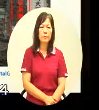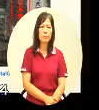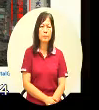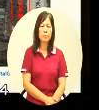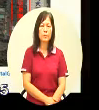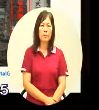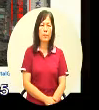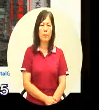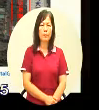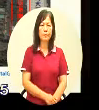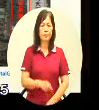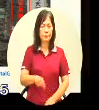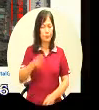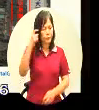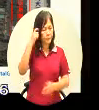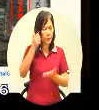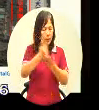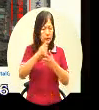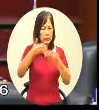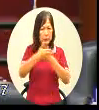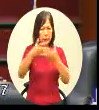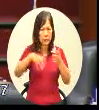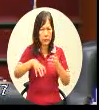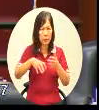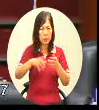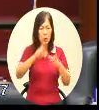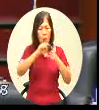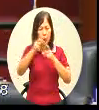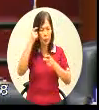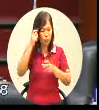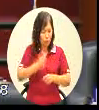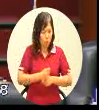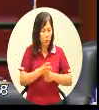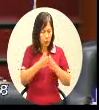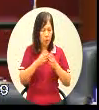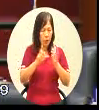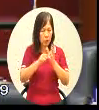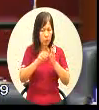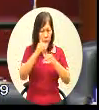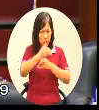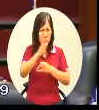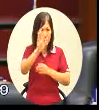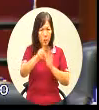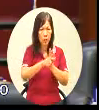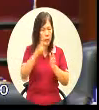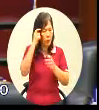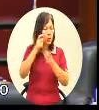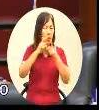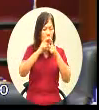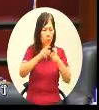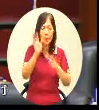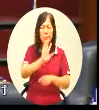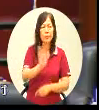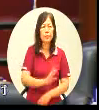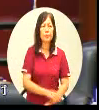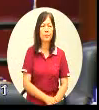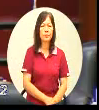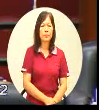那这个部分再请交通局哈，能够回去要注意一下，因为时间有限也就不请你答复哈。